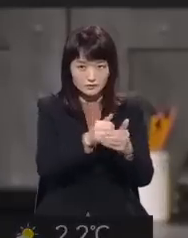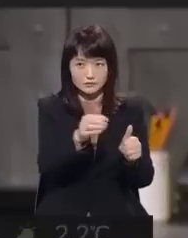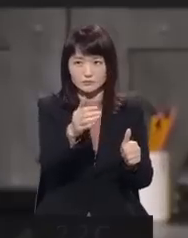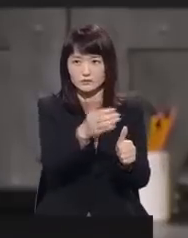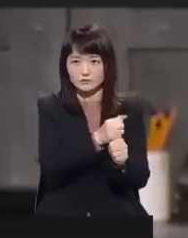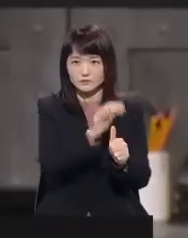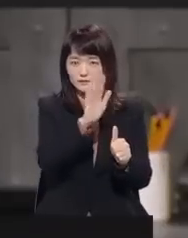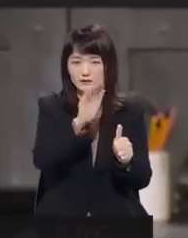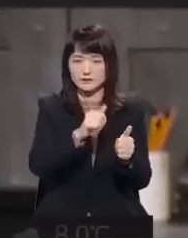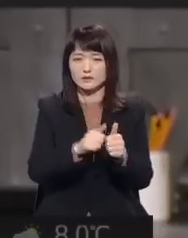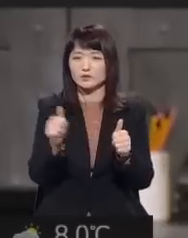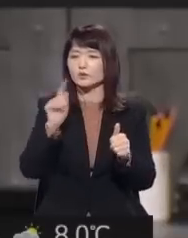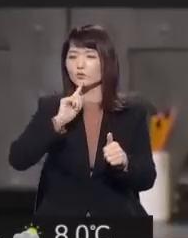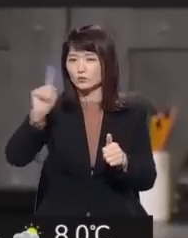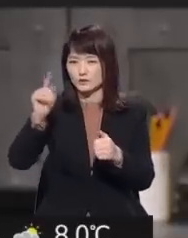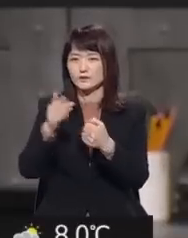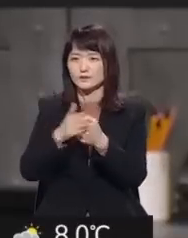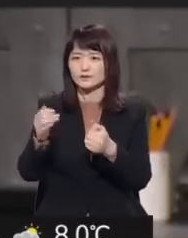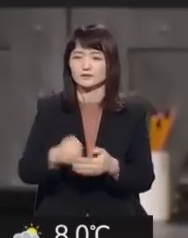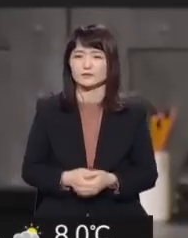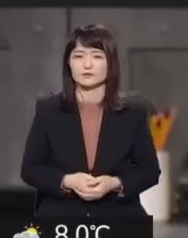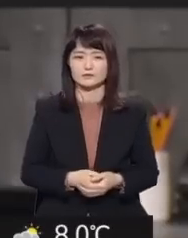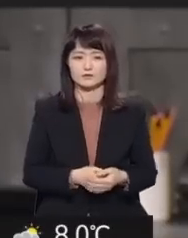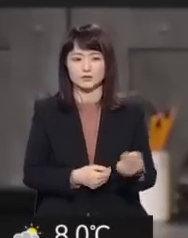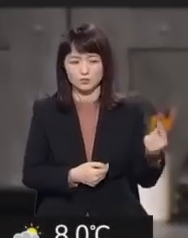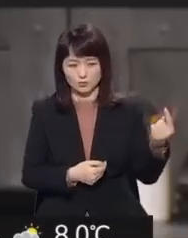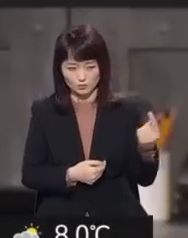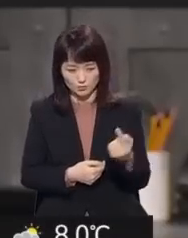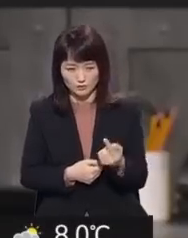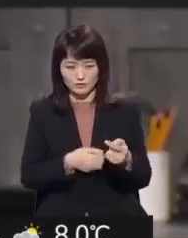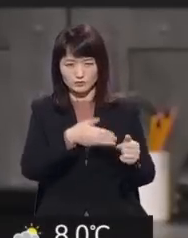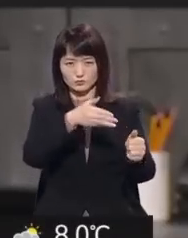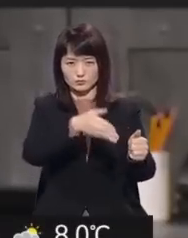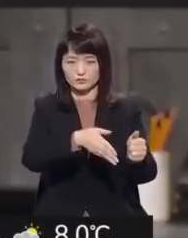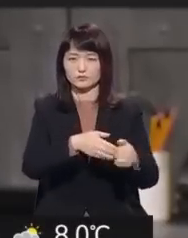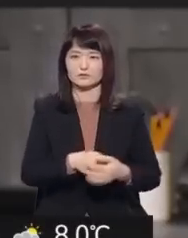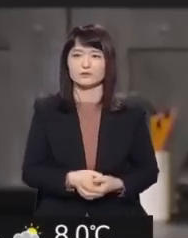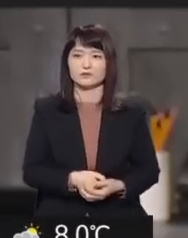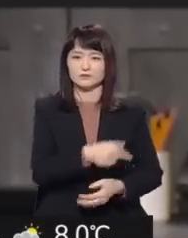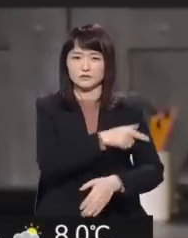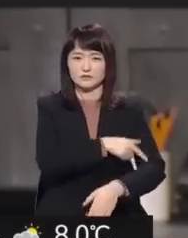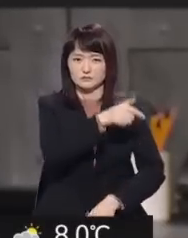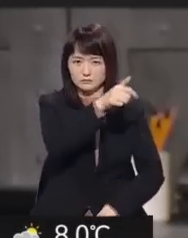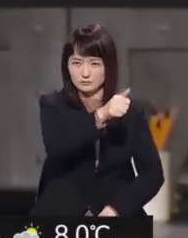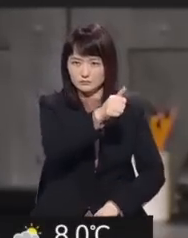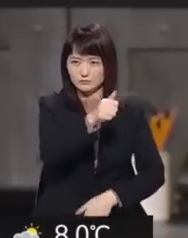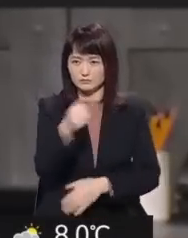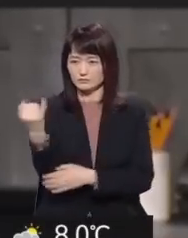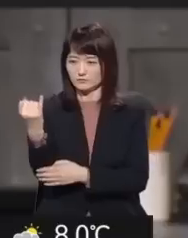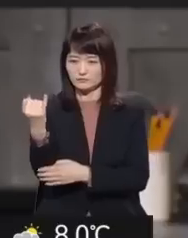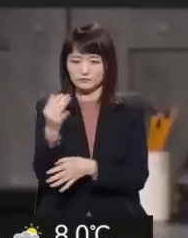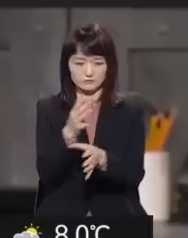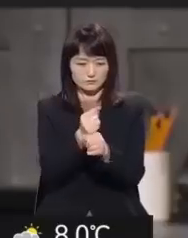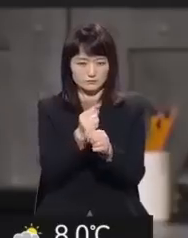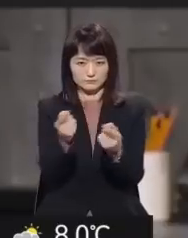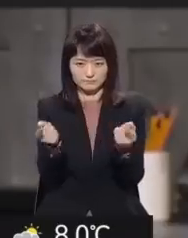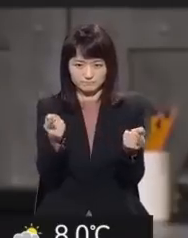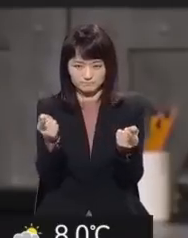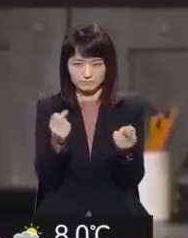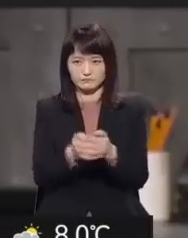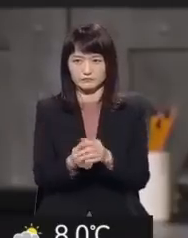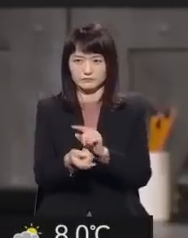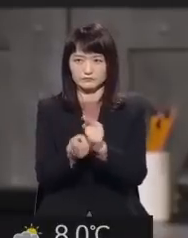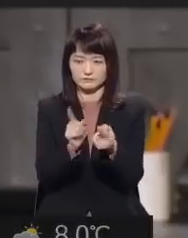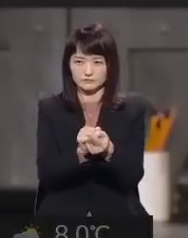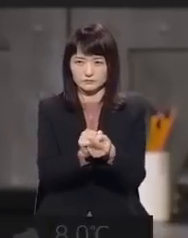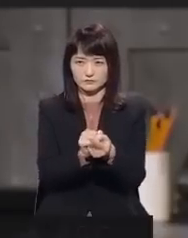그래서 그 출두를 요청하는데 그 피고소인 이사장하고 날짜를 조정하는 거예요 그러니까 필요한 시간에